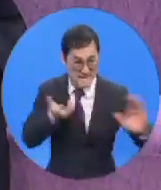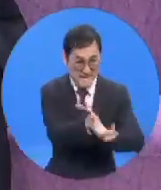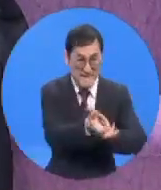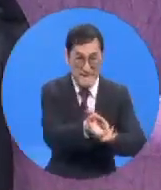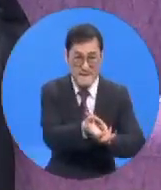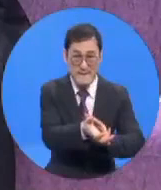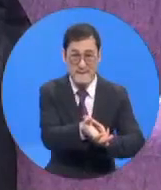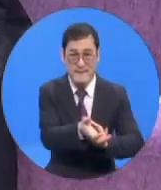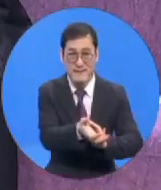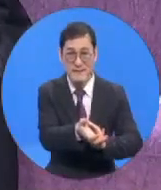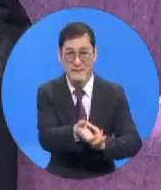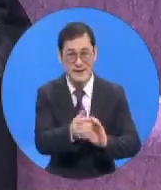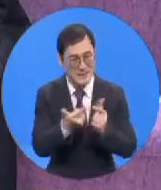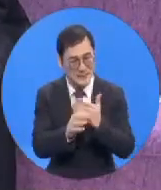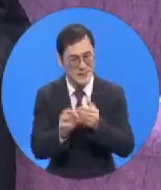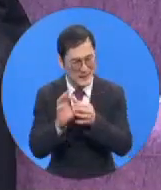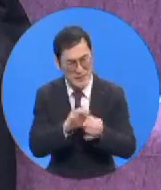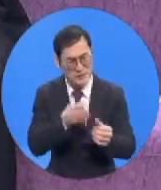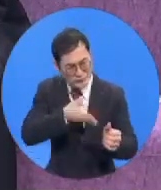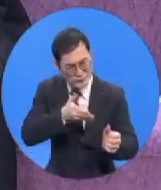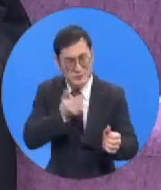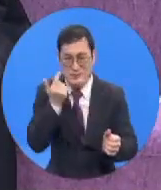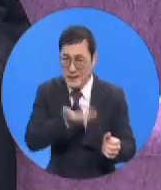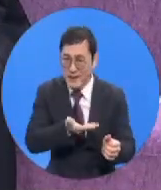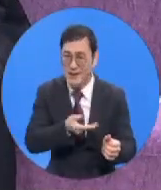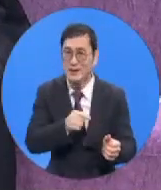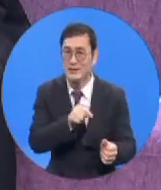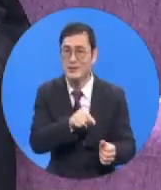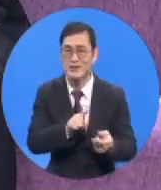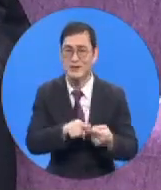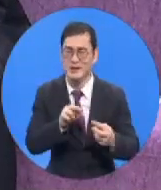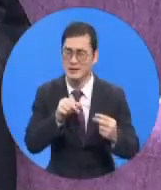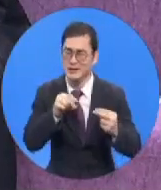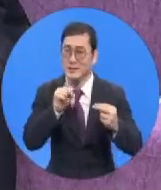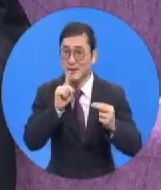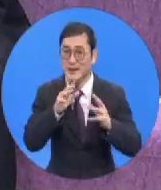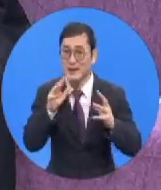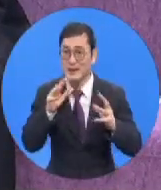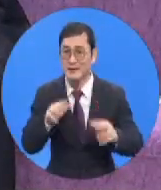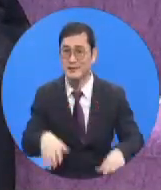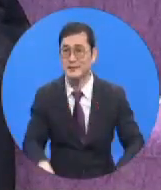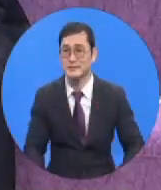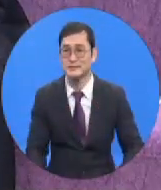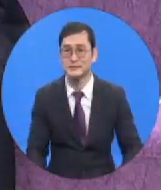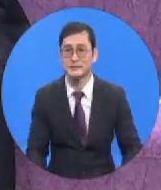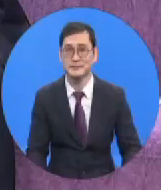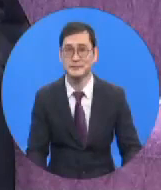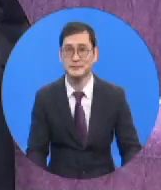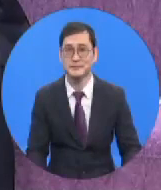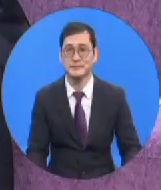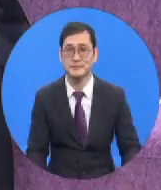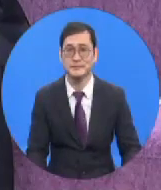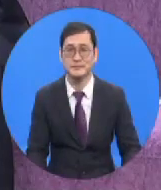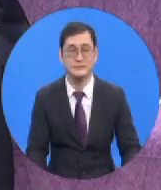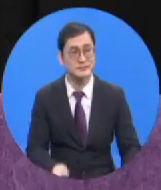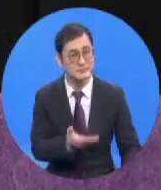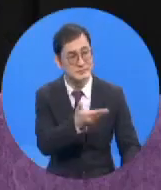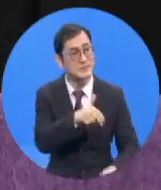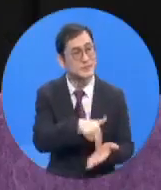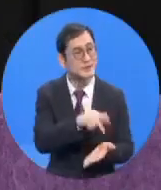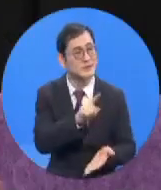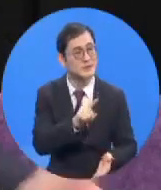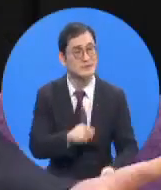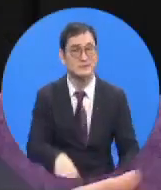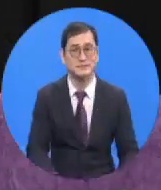거냐 막 이런 논란들이 계속 복잡하게 있는 것 같아요. 앞으로도 이런 논란이 제기될 수 있는데 대변인 어떤 어떻게 보고 계십니까?